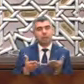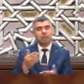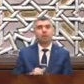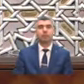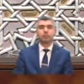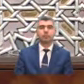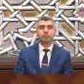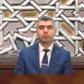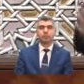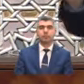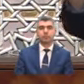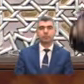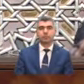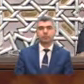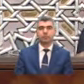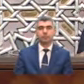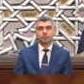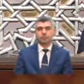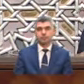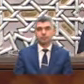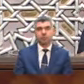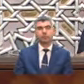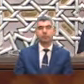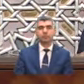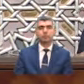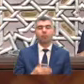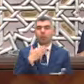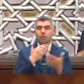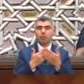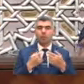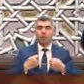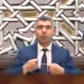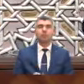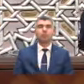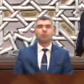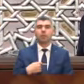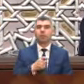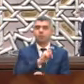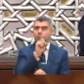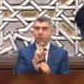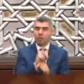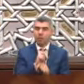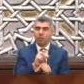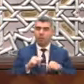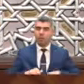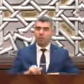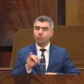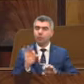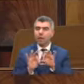والتعادلية. تفضلوا تفضلوا سيدنا. شكرا سيد الرئيس. نتساءل سيد الوزير المحترم عن